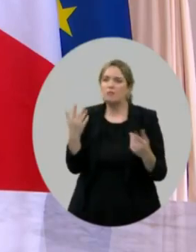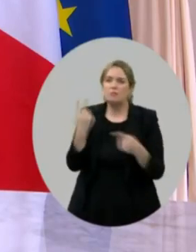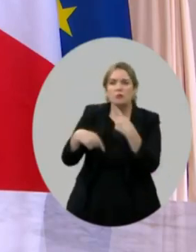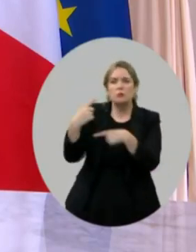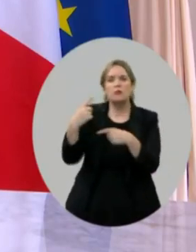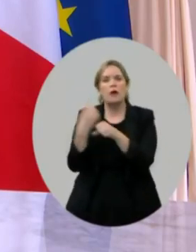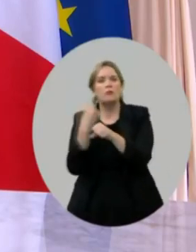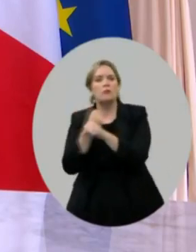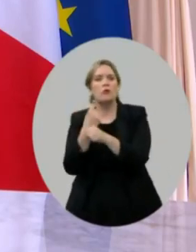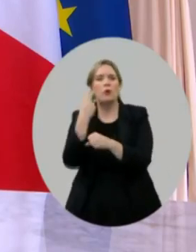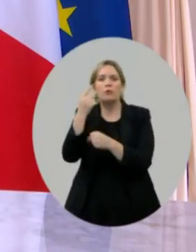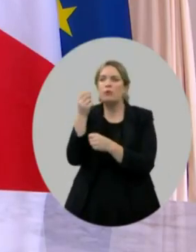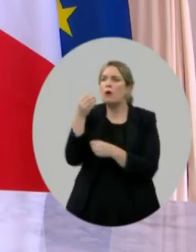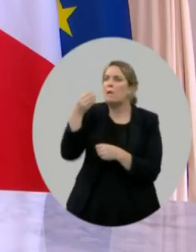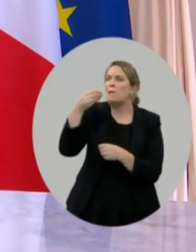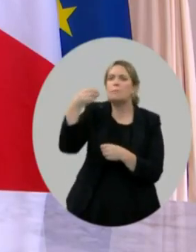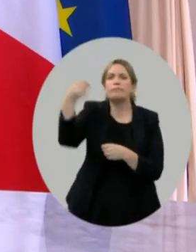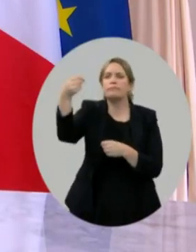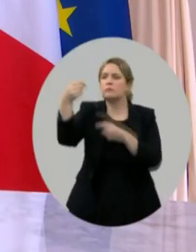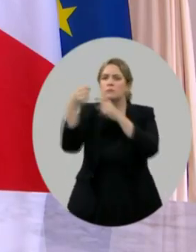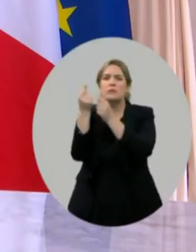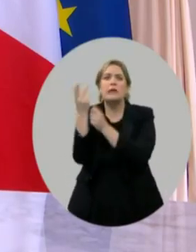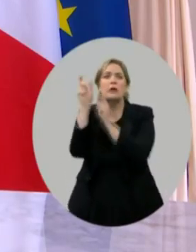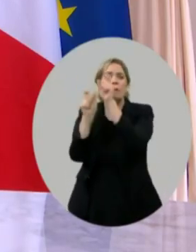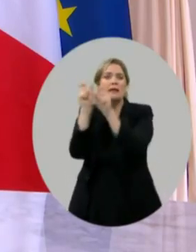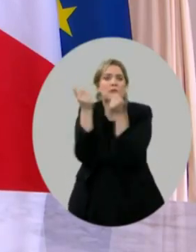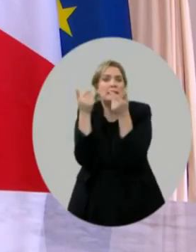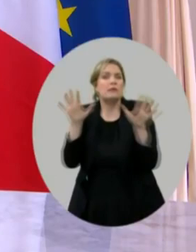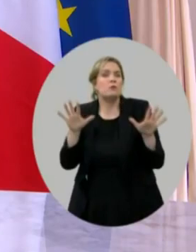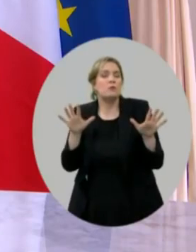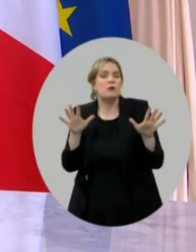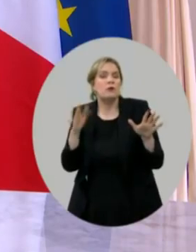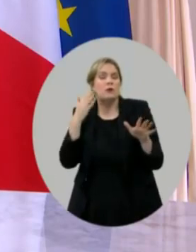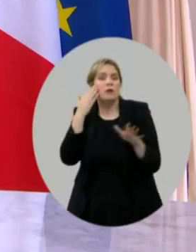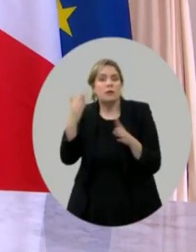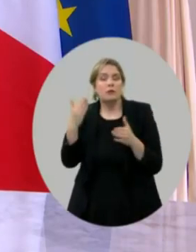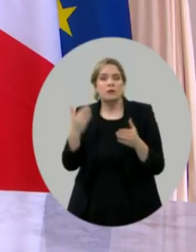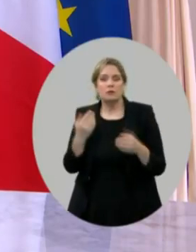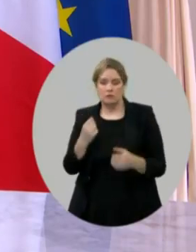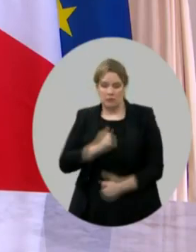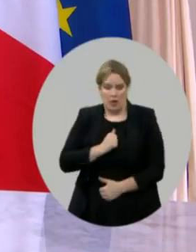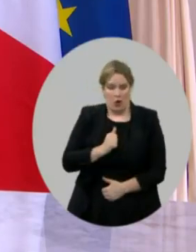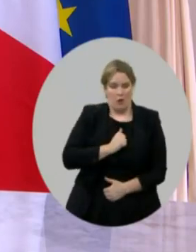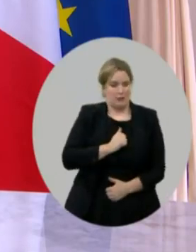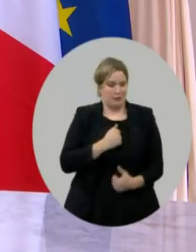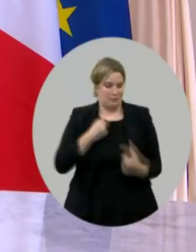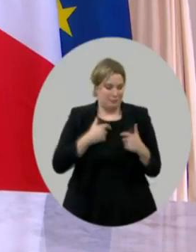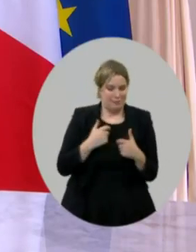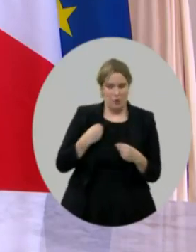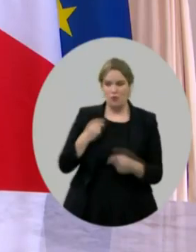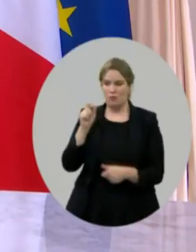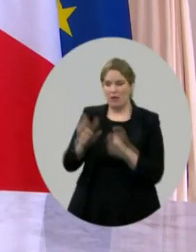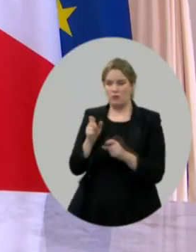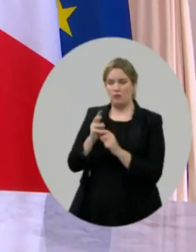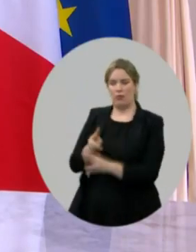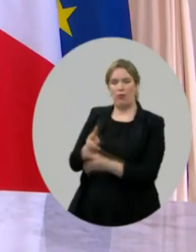sorte, que les succès de quelques-uns ? Que s'ils nourrissent les égoïsmes ou les cynismes ?